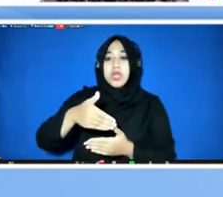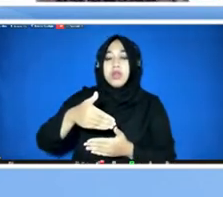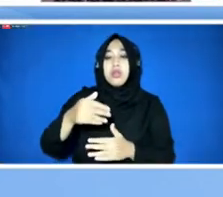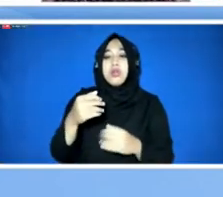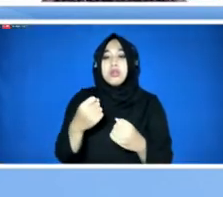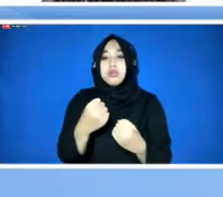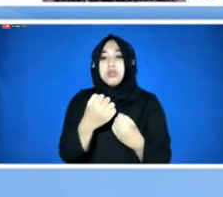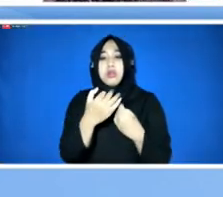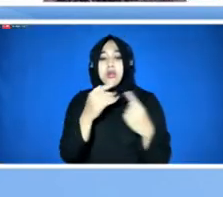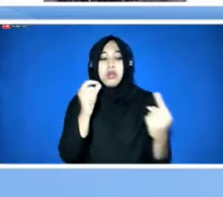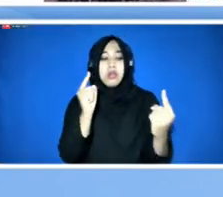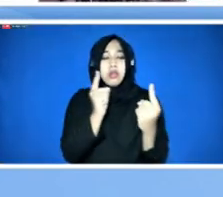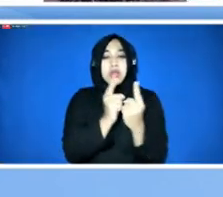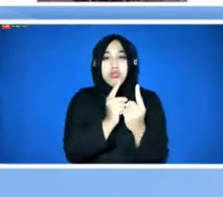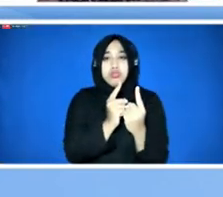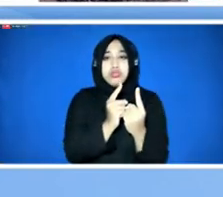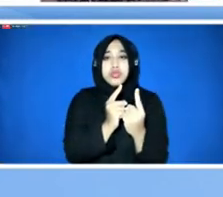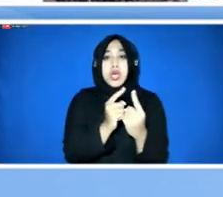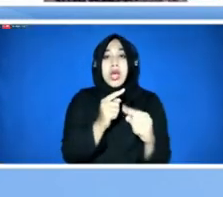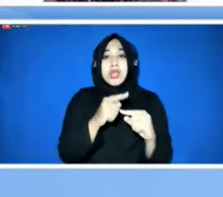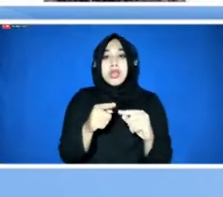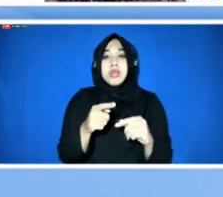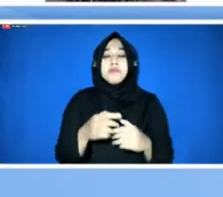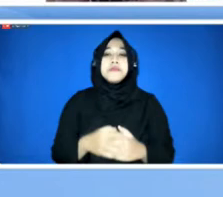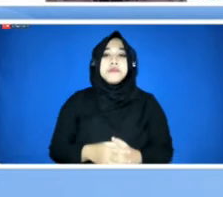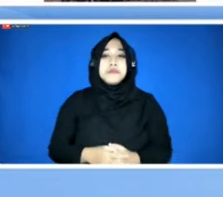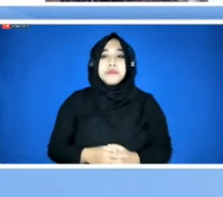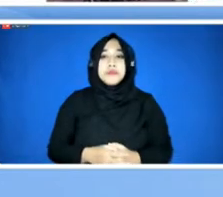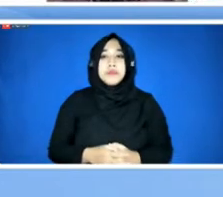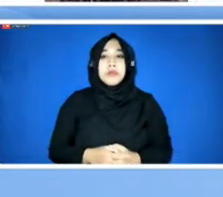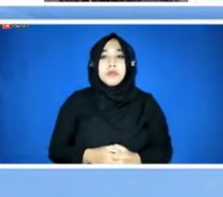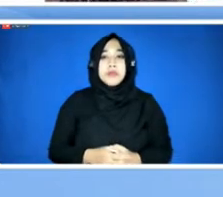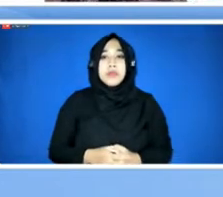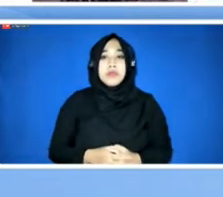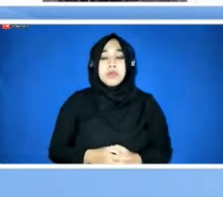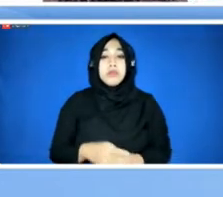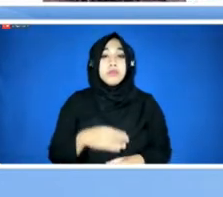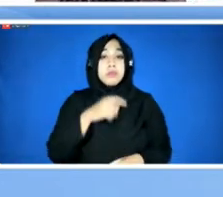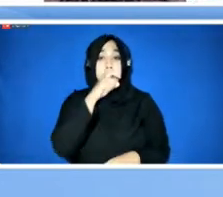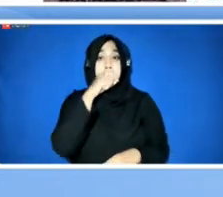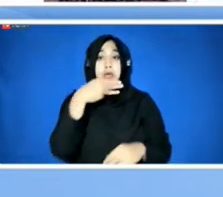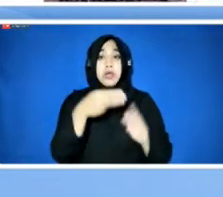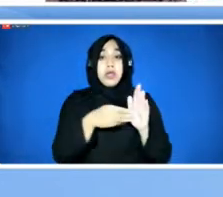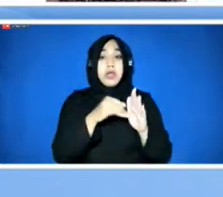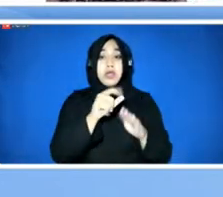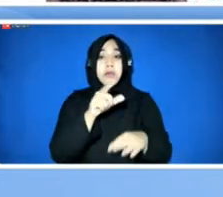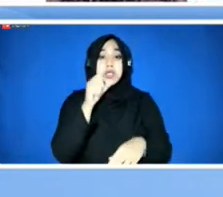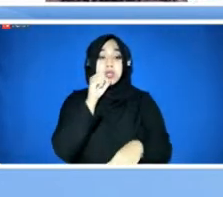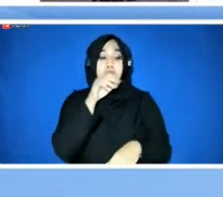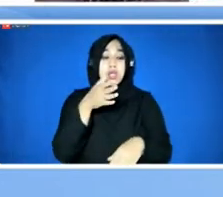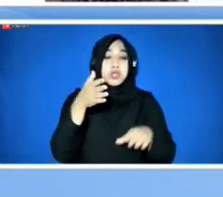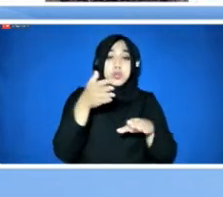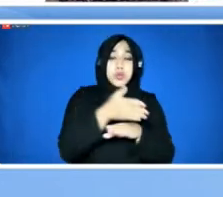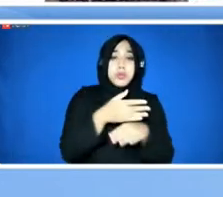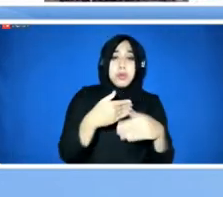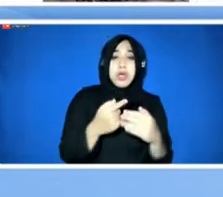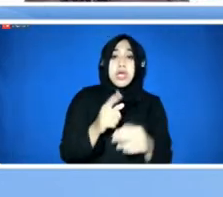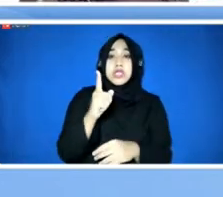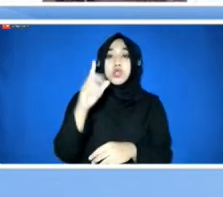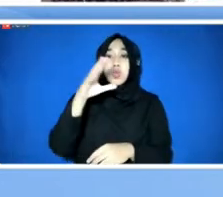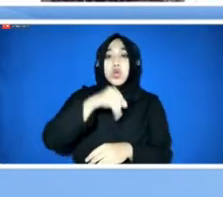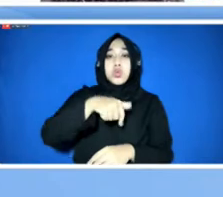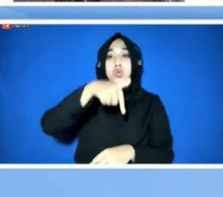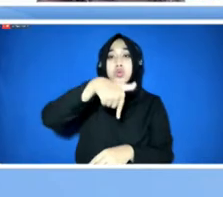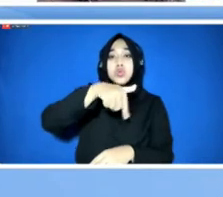pasien konfirmasi, tapi kepada kontak eratnya. Jadi kalau ini kan yang tadi Pak Emil sebutkan dengan 1 hari 70.000,